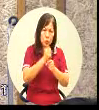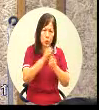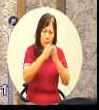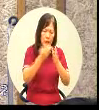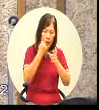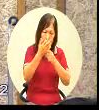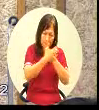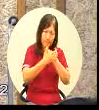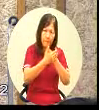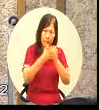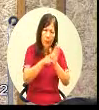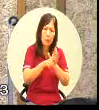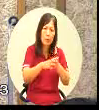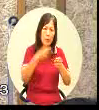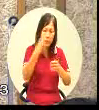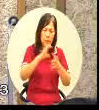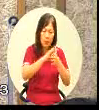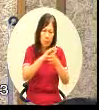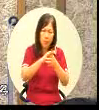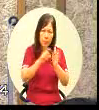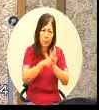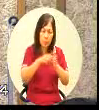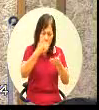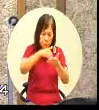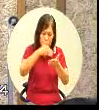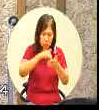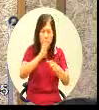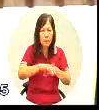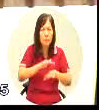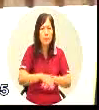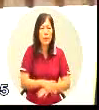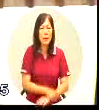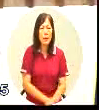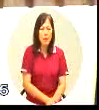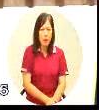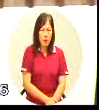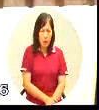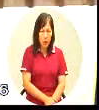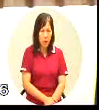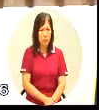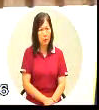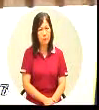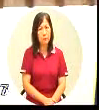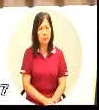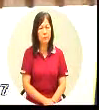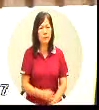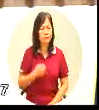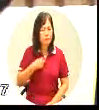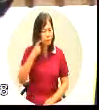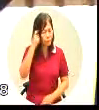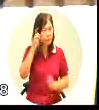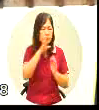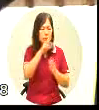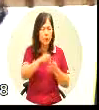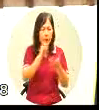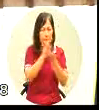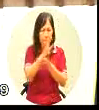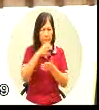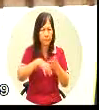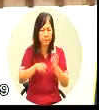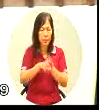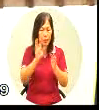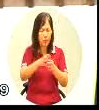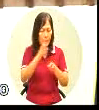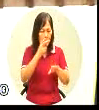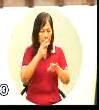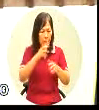脚的保护，我们再去做一个相关的一个计算。 好，谢谢哈，我想。其实在这本报告里面有提到一些方